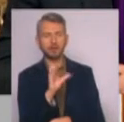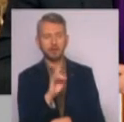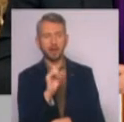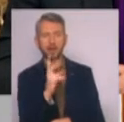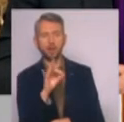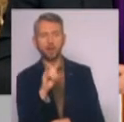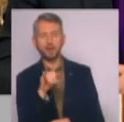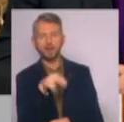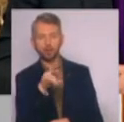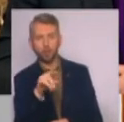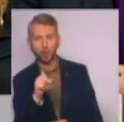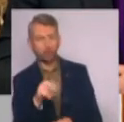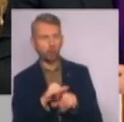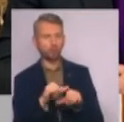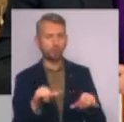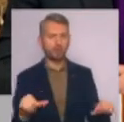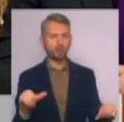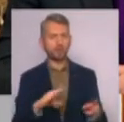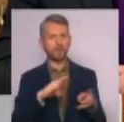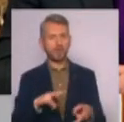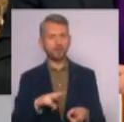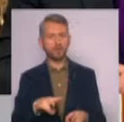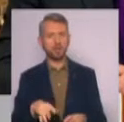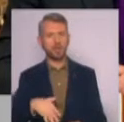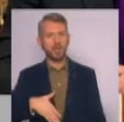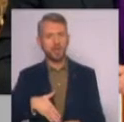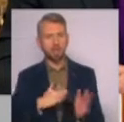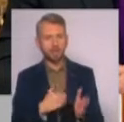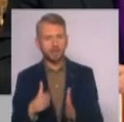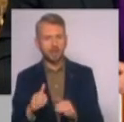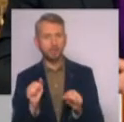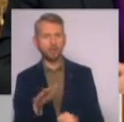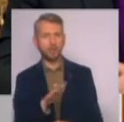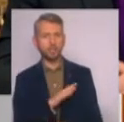розповсюдженості, враженості легеневої системи, чи може бути